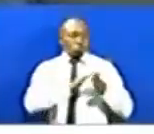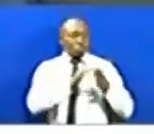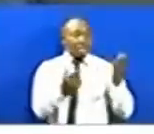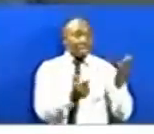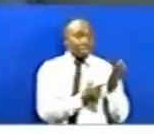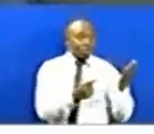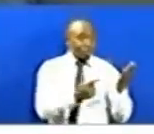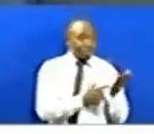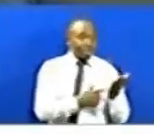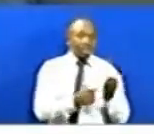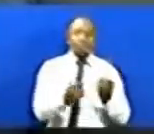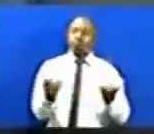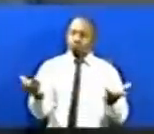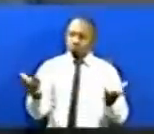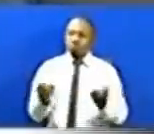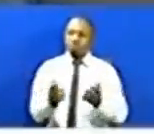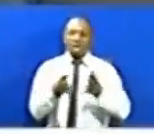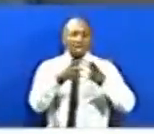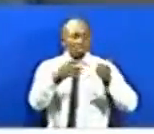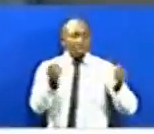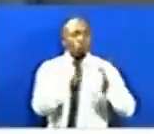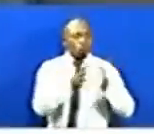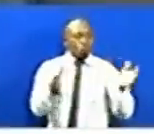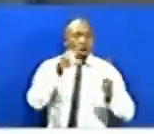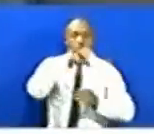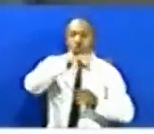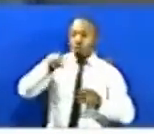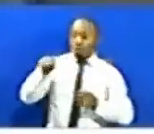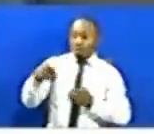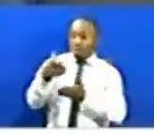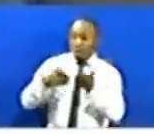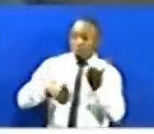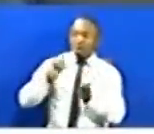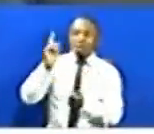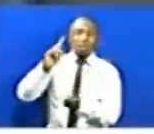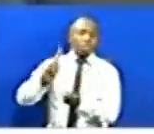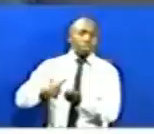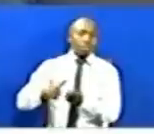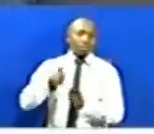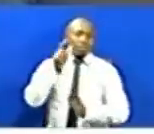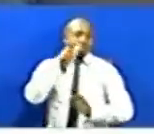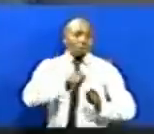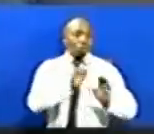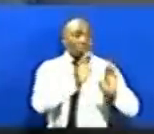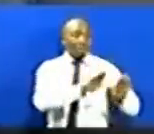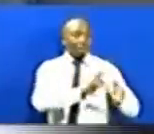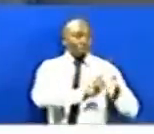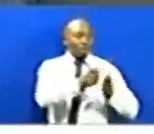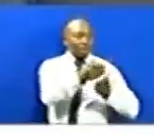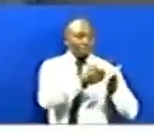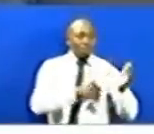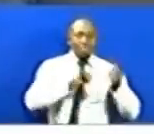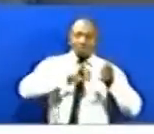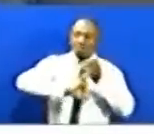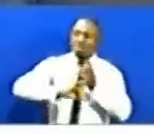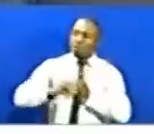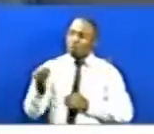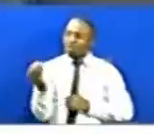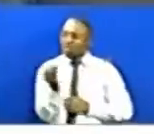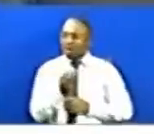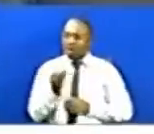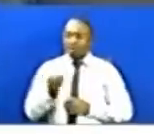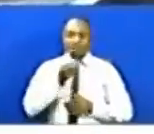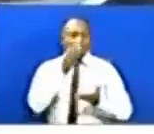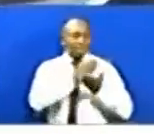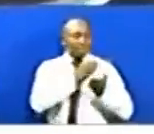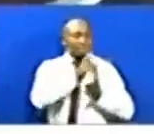kwa teknolojia kumeletea athari kubwa. Na soko hilo kwa kweli limepungua. Na watu waliobakia wanaandikia na barua hizo za kirafiki ni